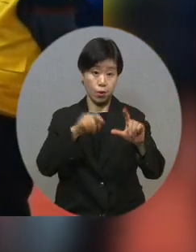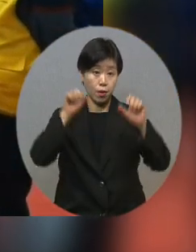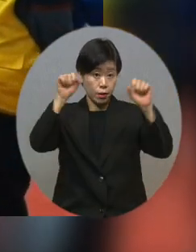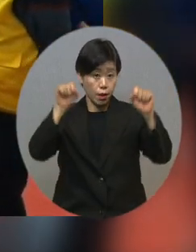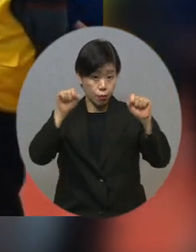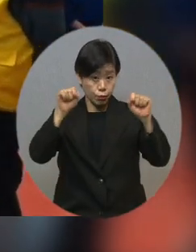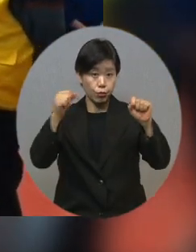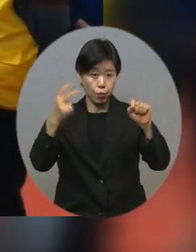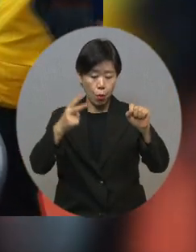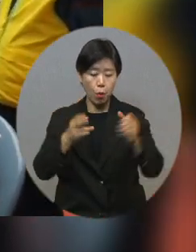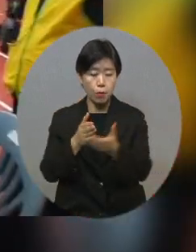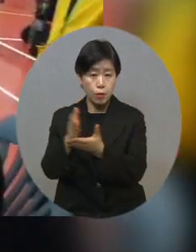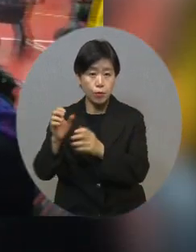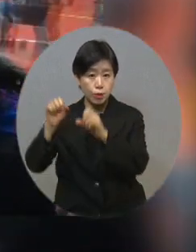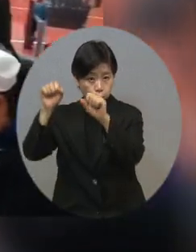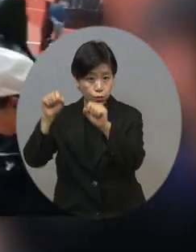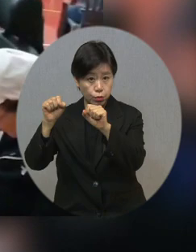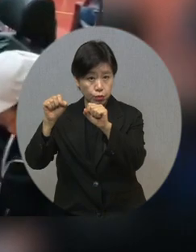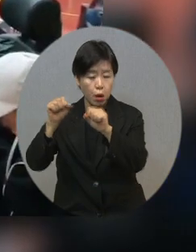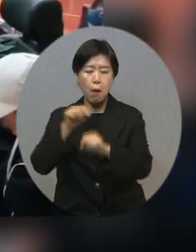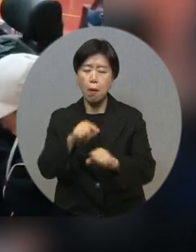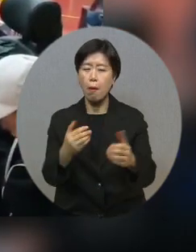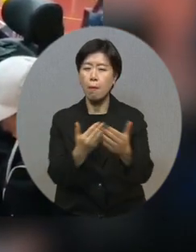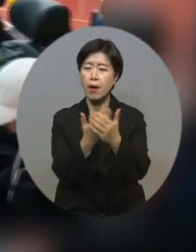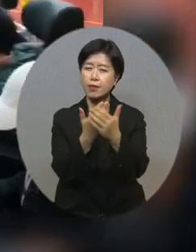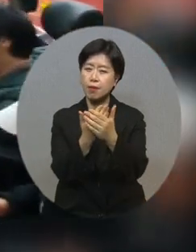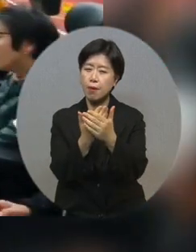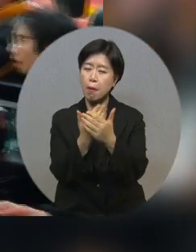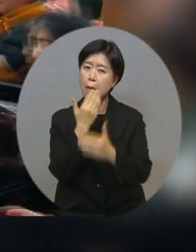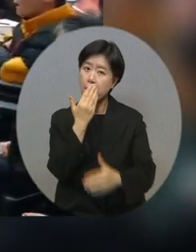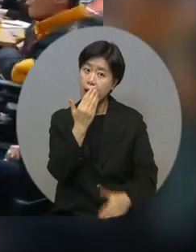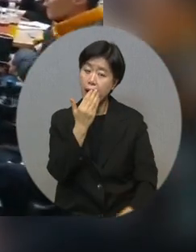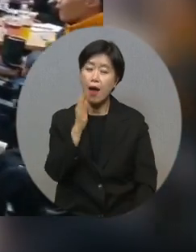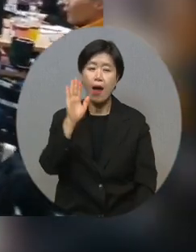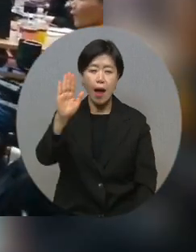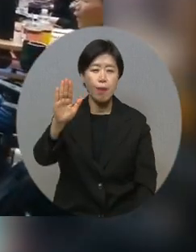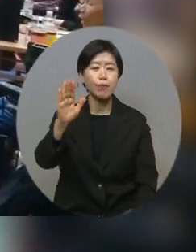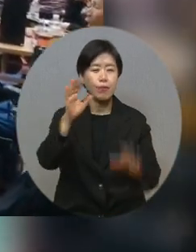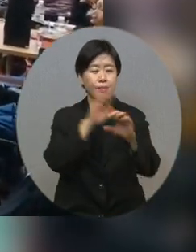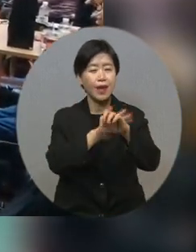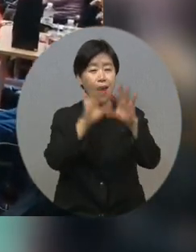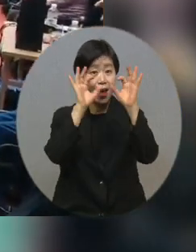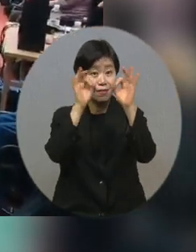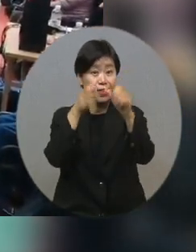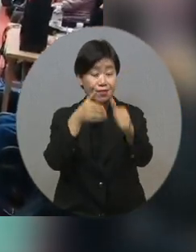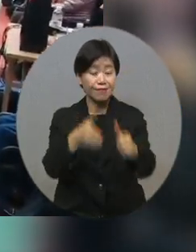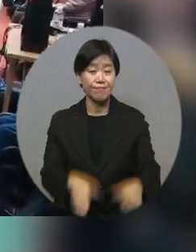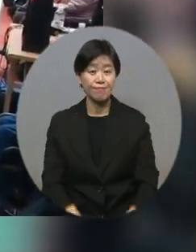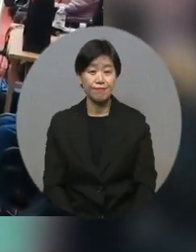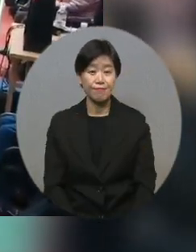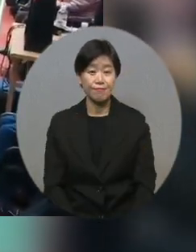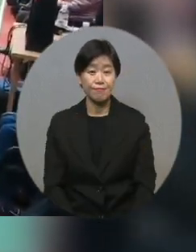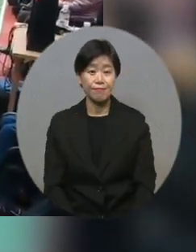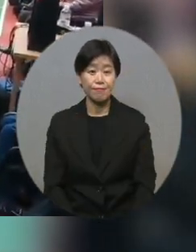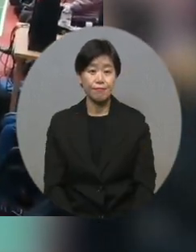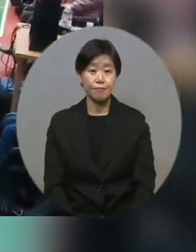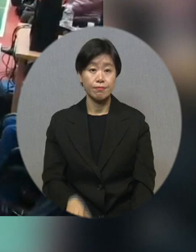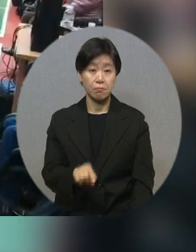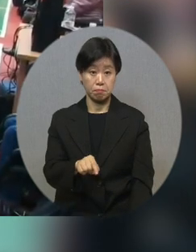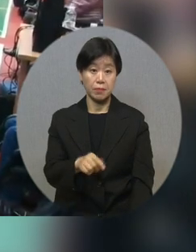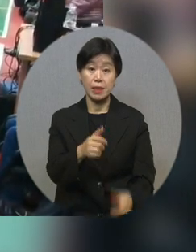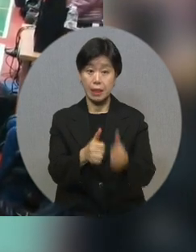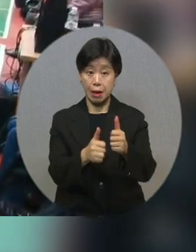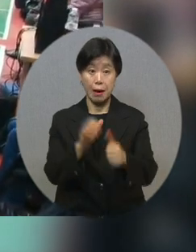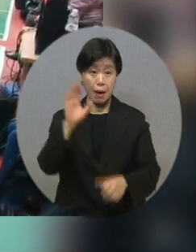전문 스포츠 경기로서 발돋움할 수 있을지 한번 기대해 보고요. 우리 보치아 게임 어떻게들 발전해